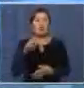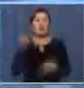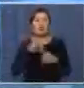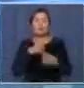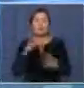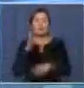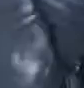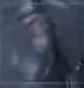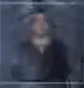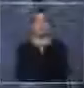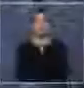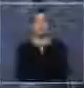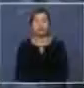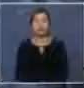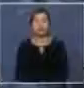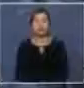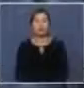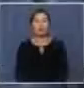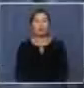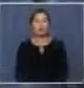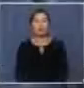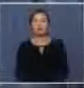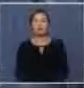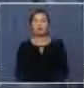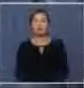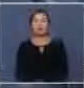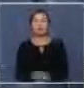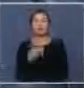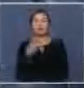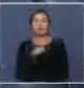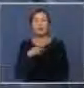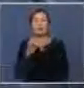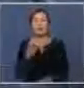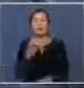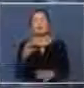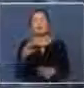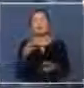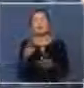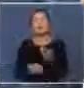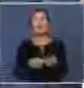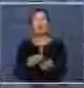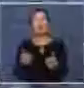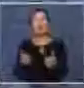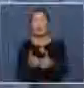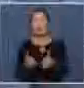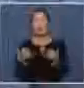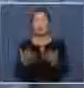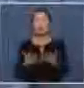тарқатады. Жалпы қожалықтың алды 3100 метр квадрат қалды.